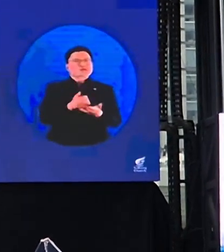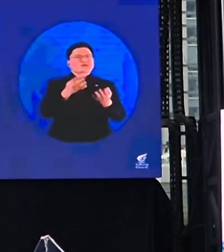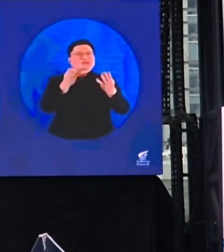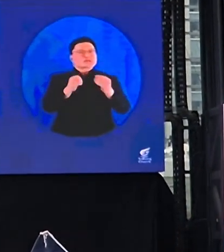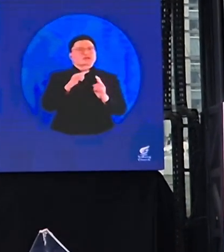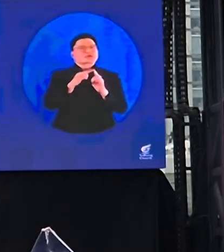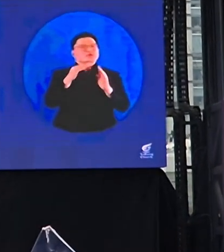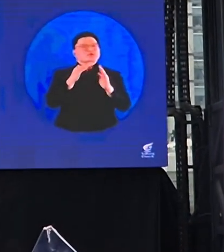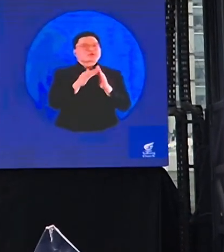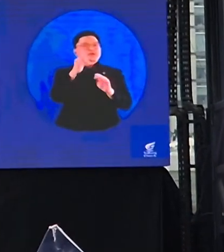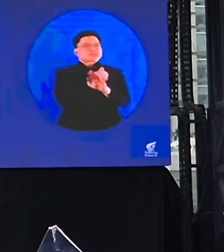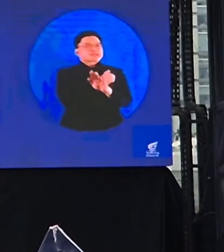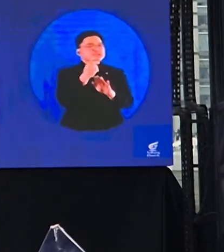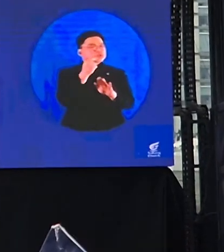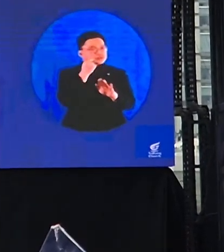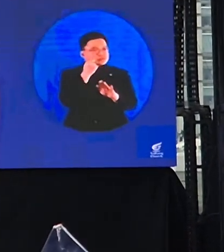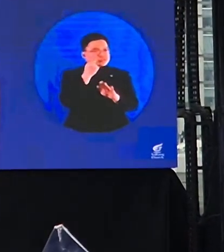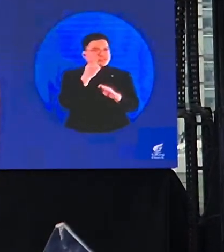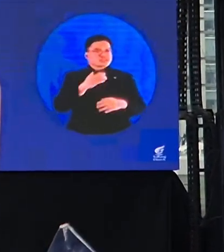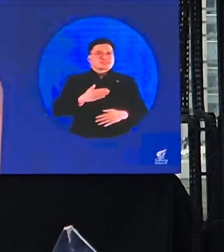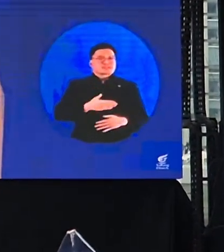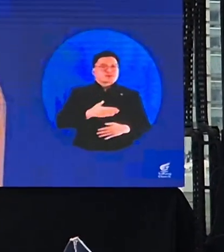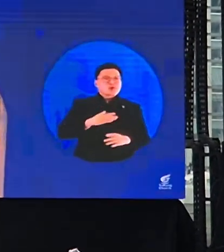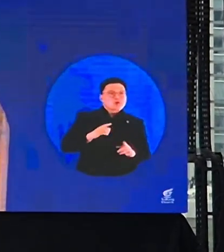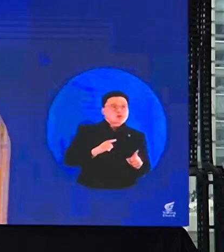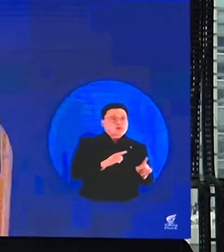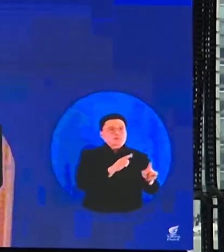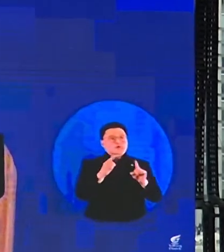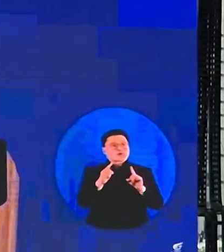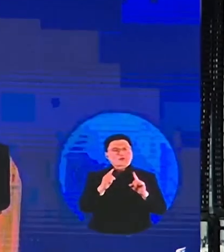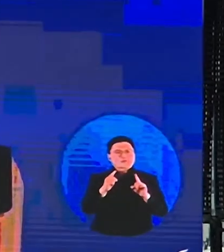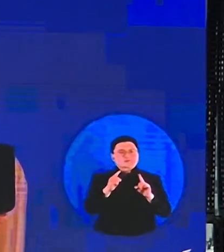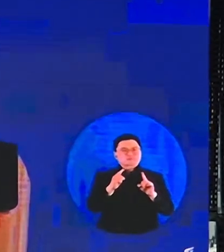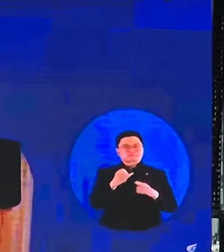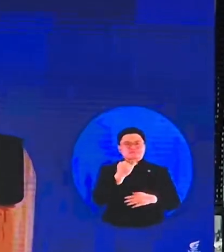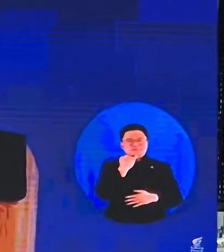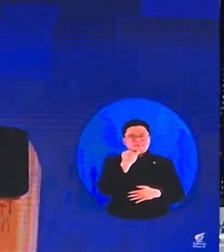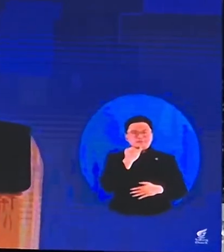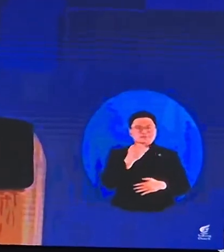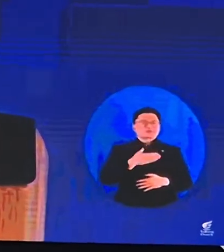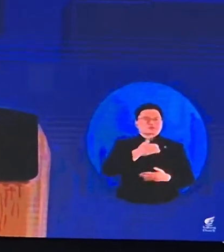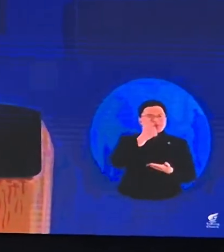못 나갔습니다. 회복시켜 주시지 않아도 할 말 없는